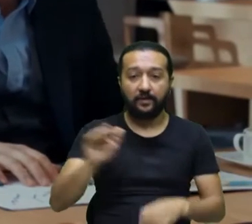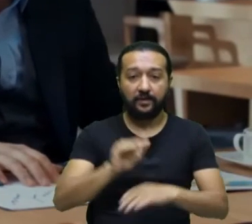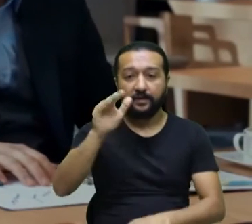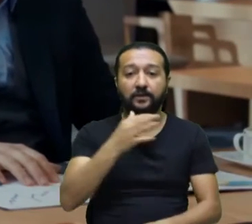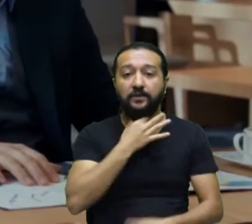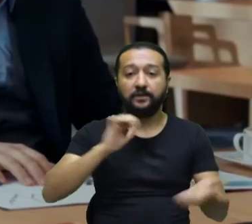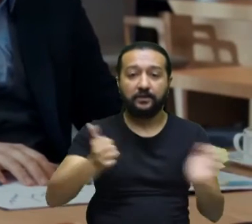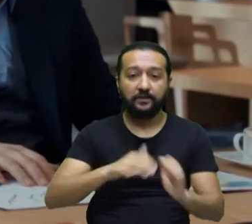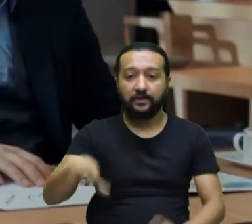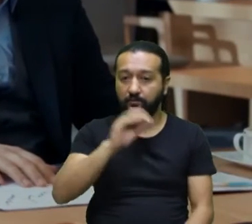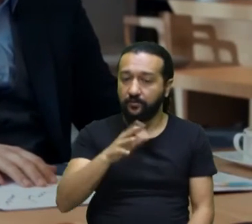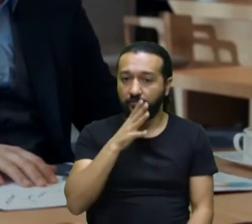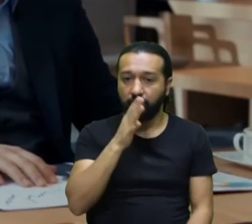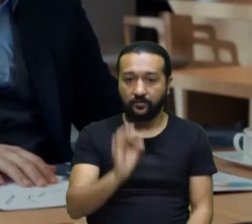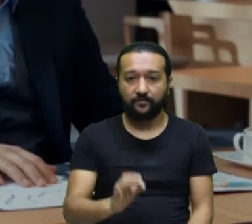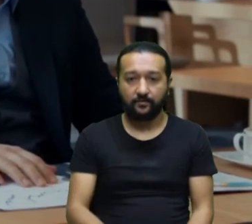yaşadıkları krizleri hepimiz biliyoruz.